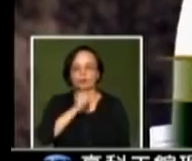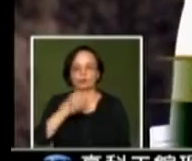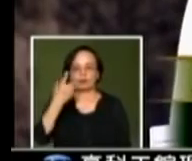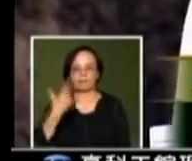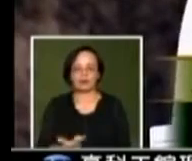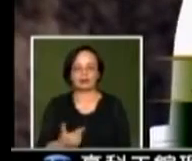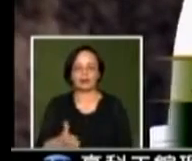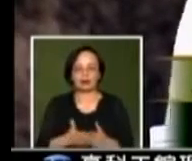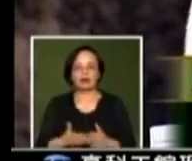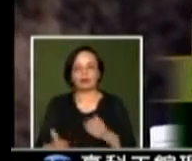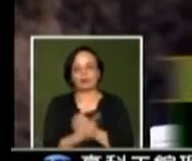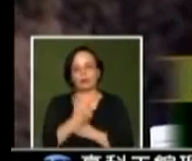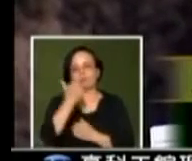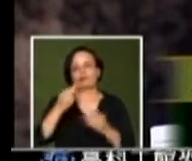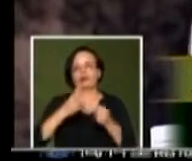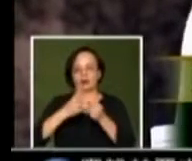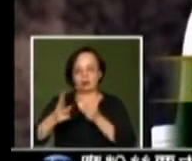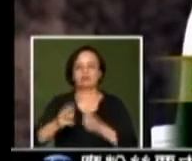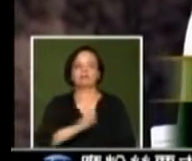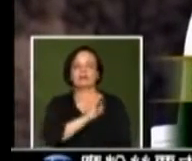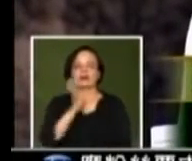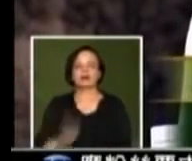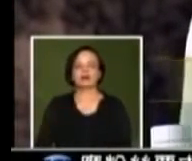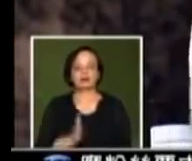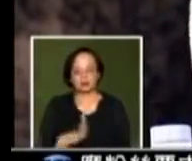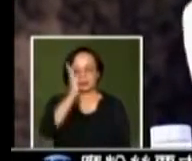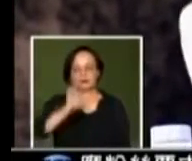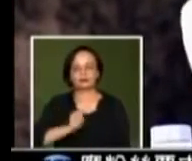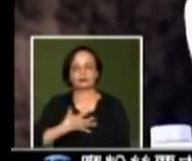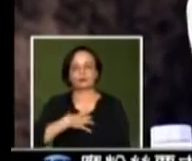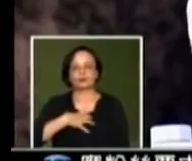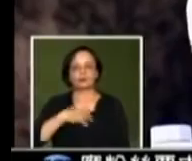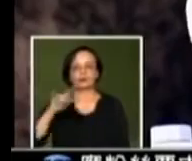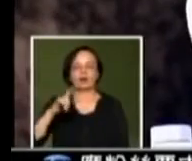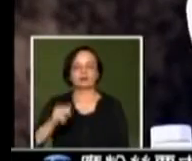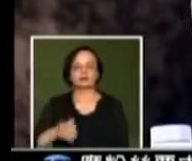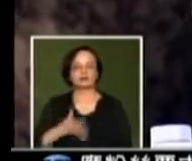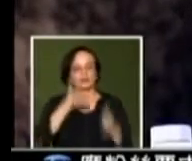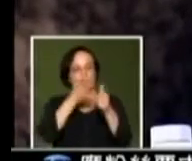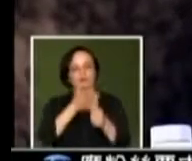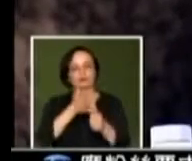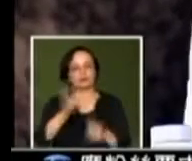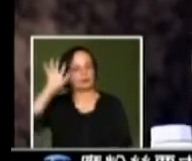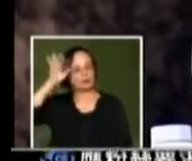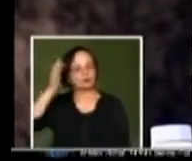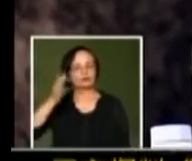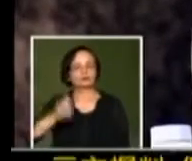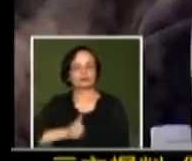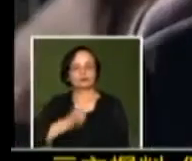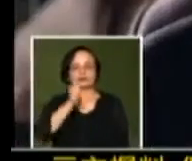钟的时间哈。好，我们首先要请吴钊燮老师先提问，那么苏江先生，那么先准备，来，吴老师